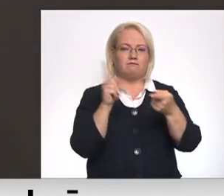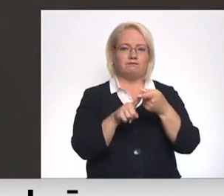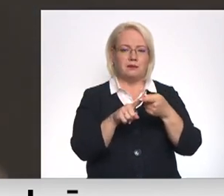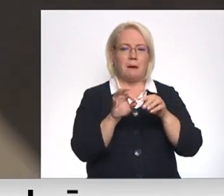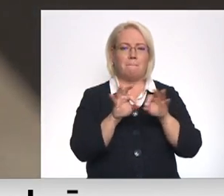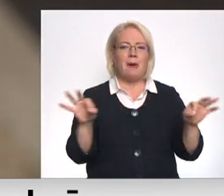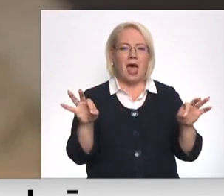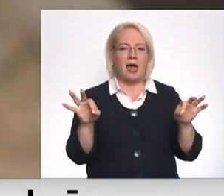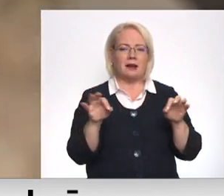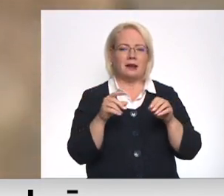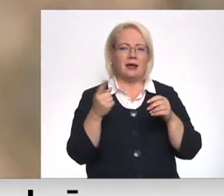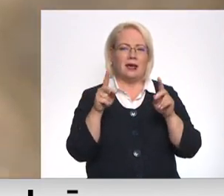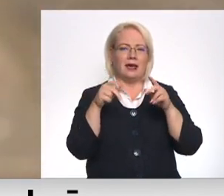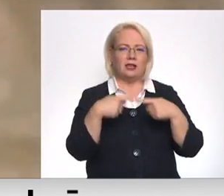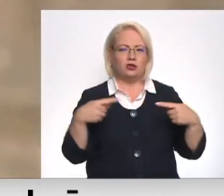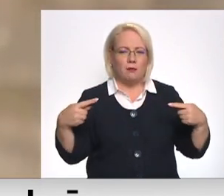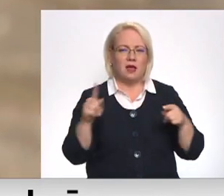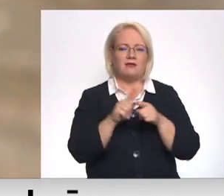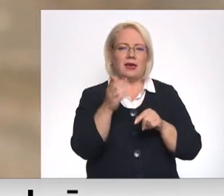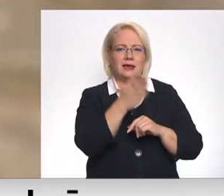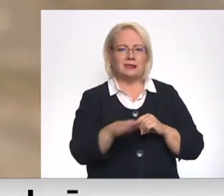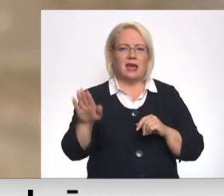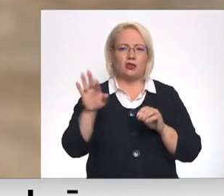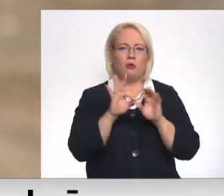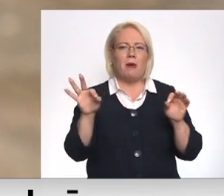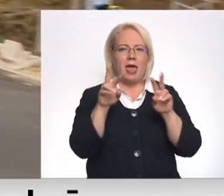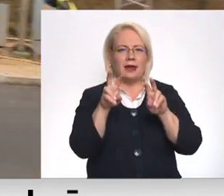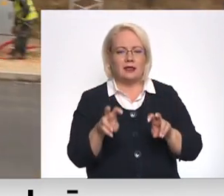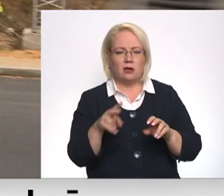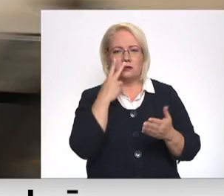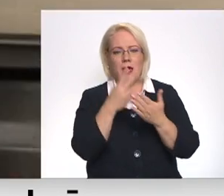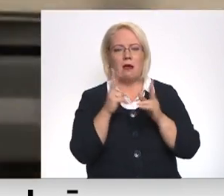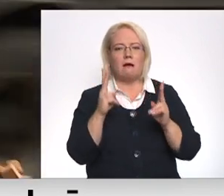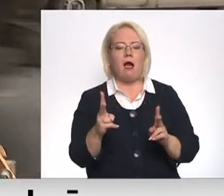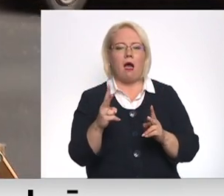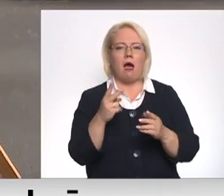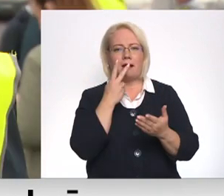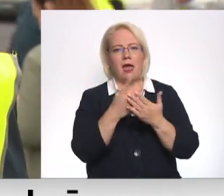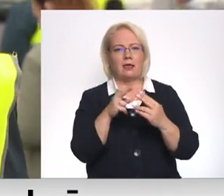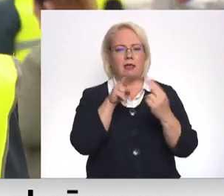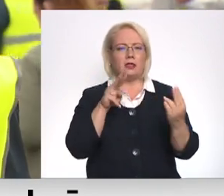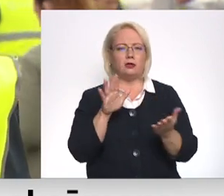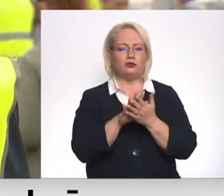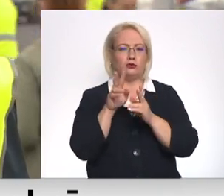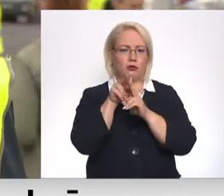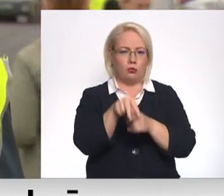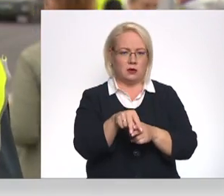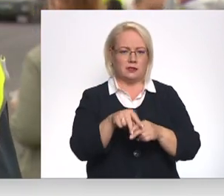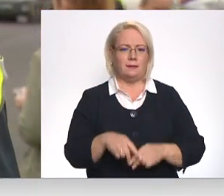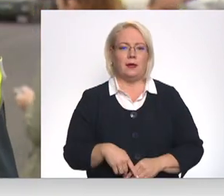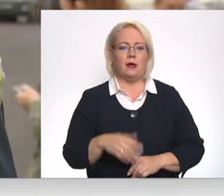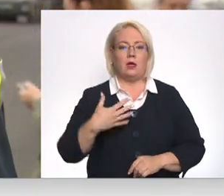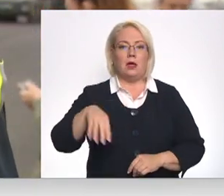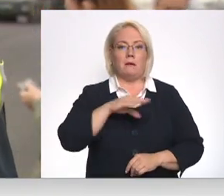jeb izlieču mērītājus, novērtēja, kā tilts reaģē uz slodzi. Pēc tam izlieču lielumiem mēs